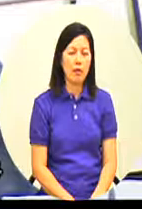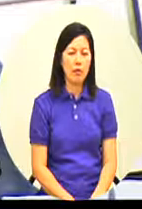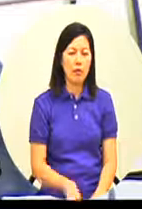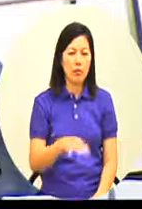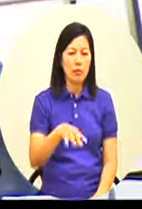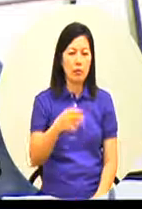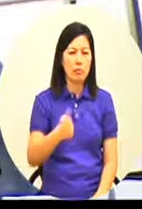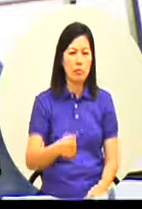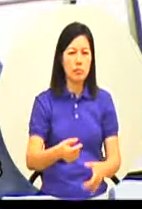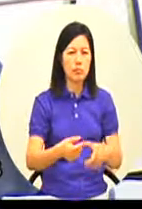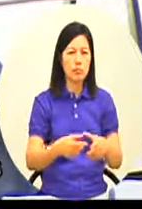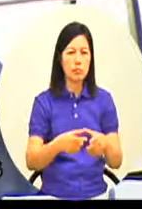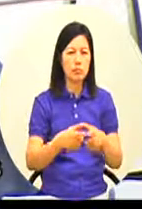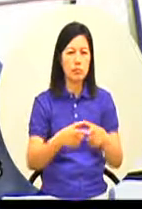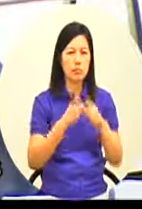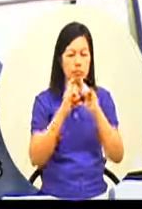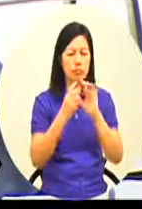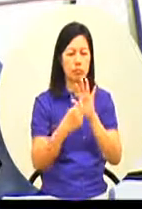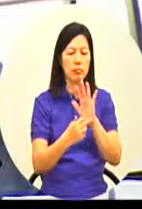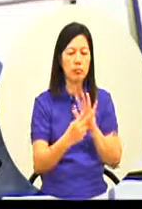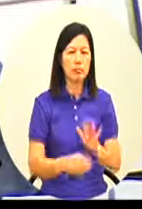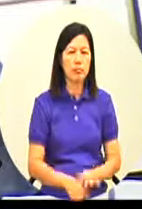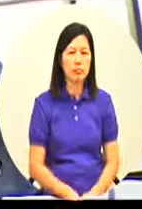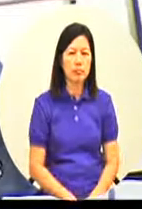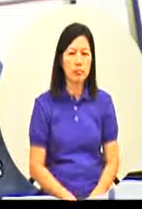一下。 吴处长，请答复。